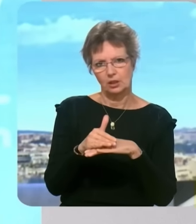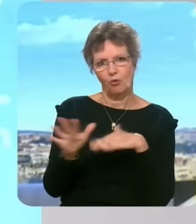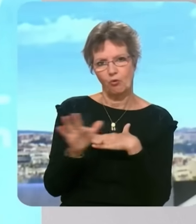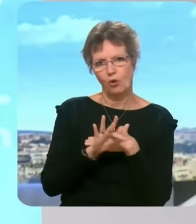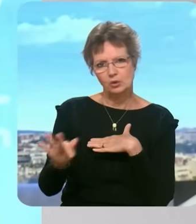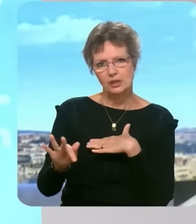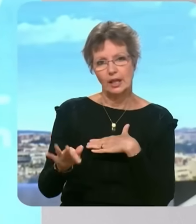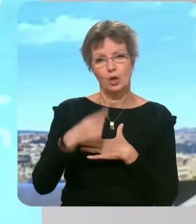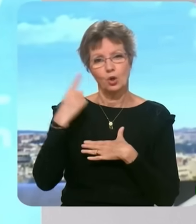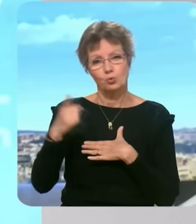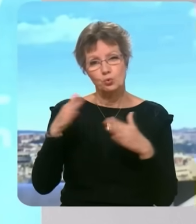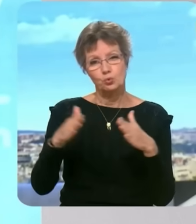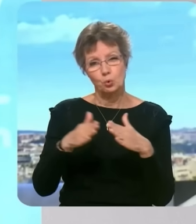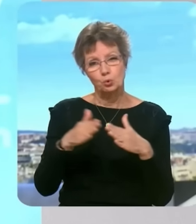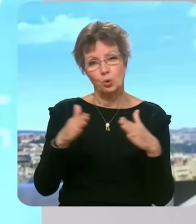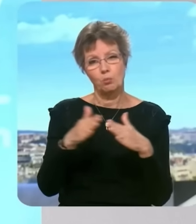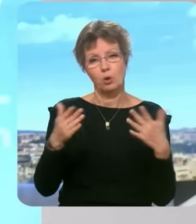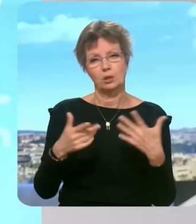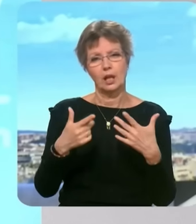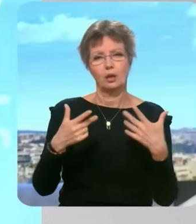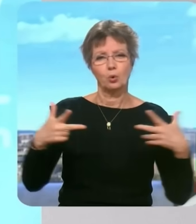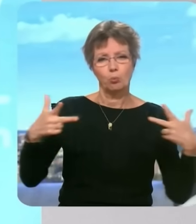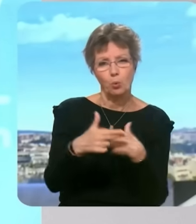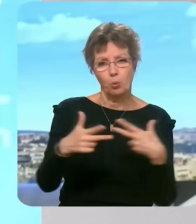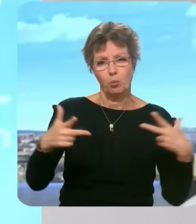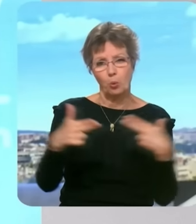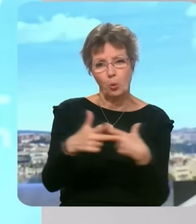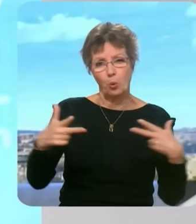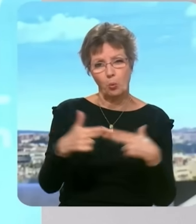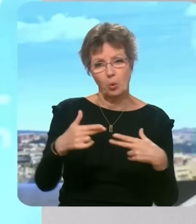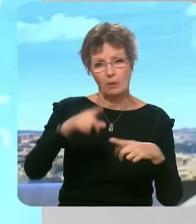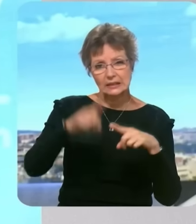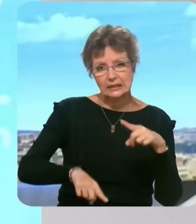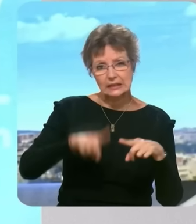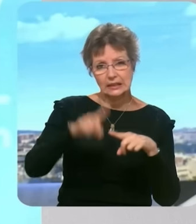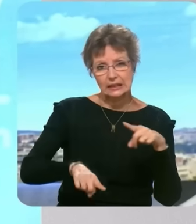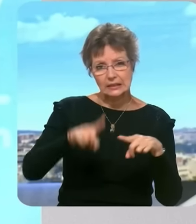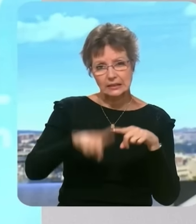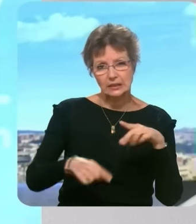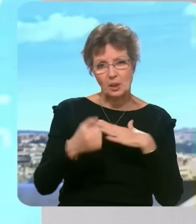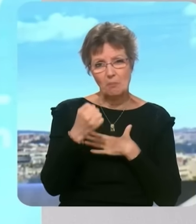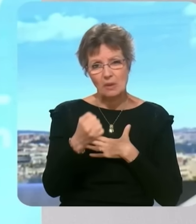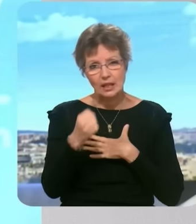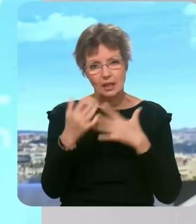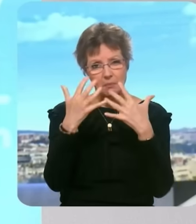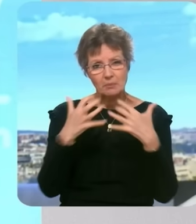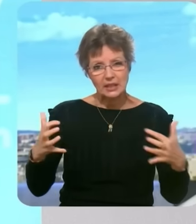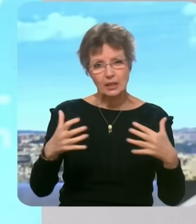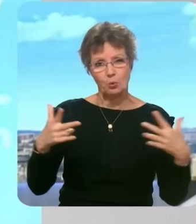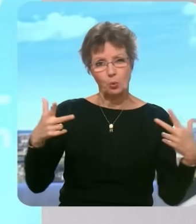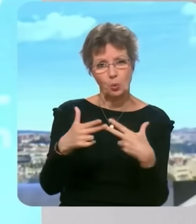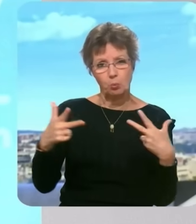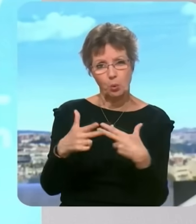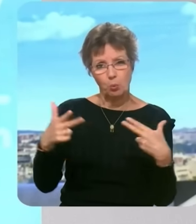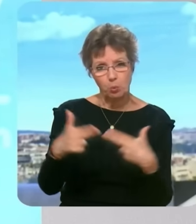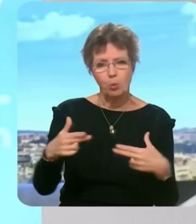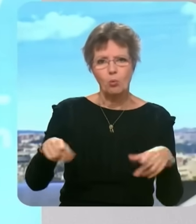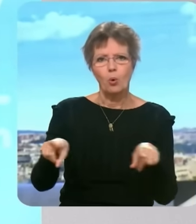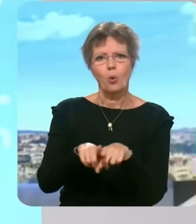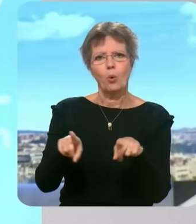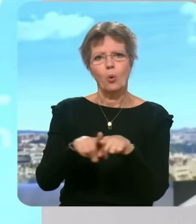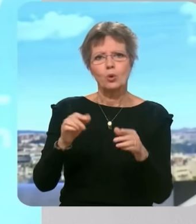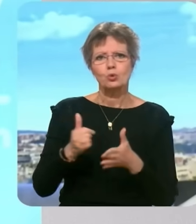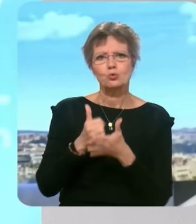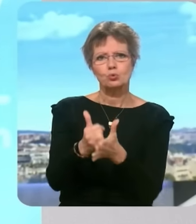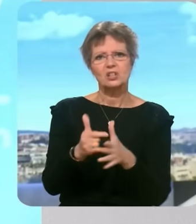à demander la censure, l'interdiction, à faire des menaces, à empêcher des meetings politiques de se tenir, voire à soutenir des